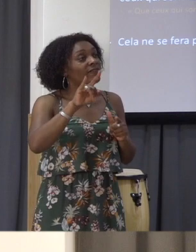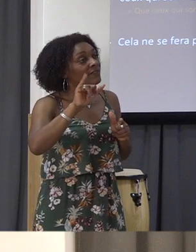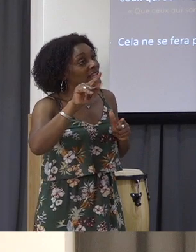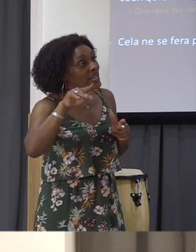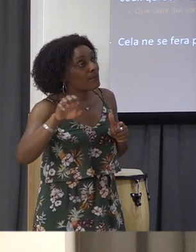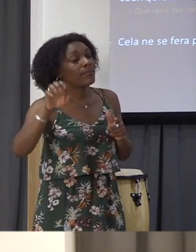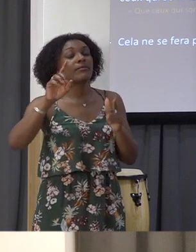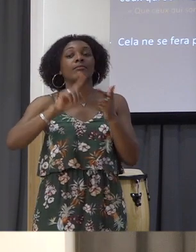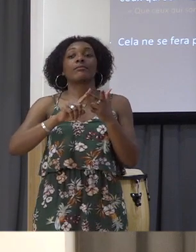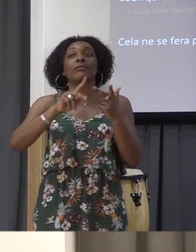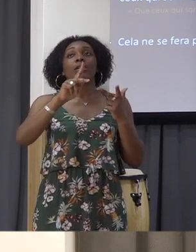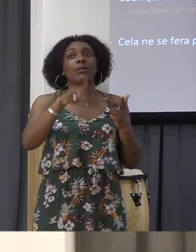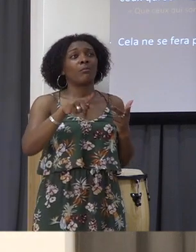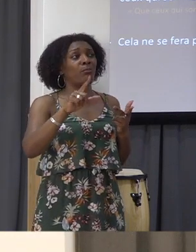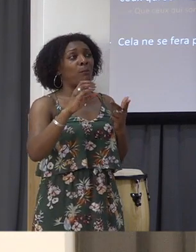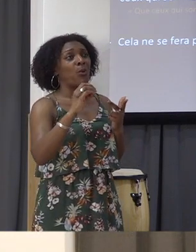Procore,